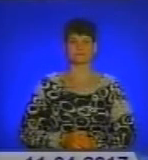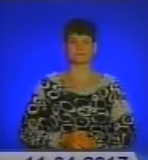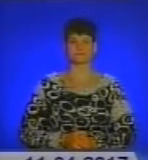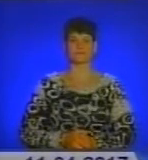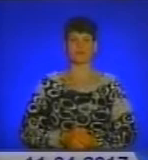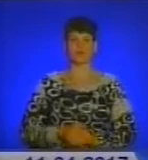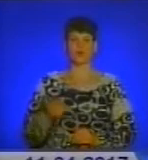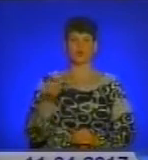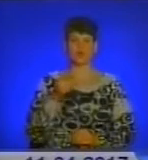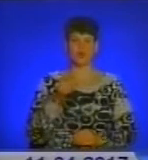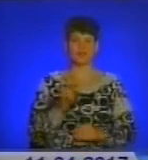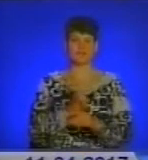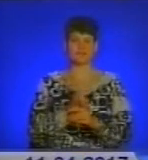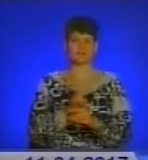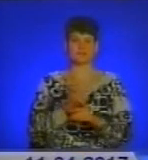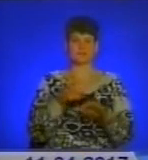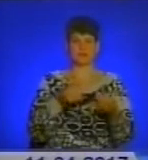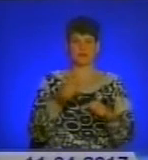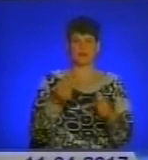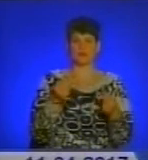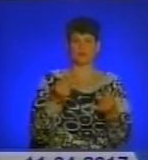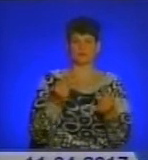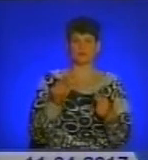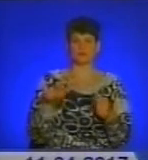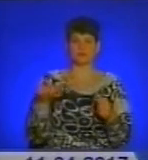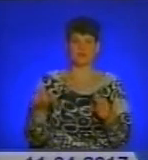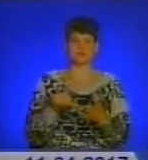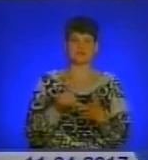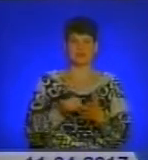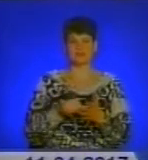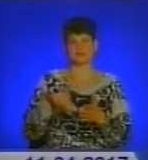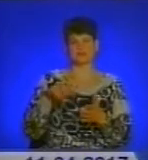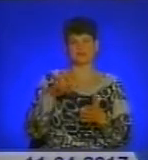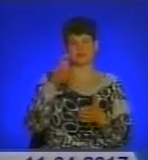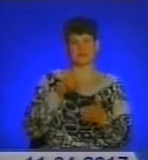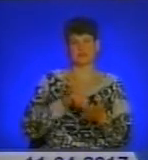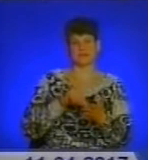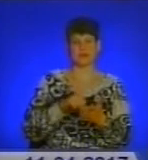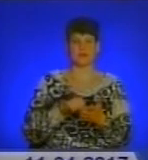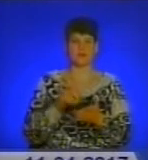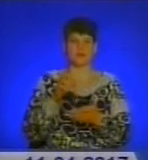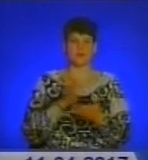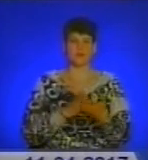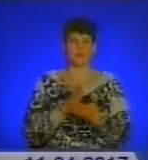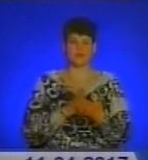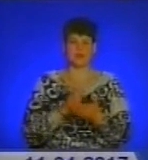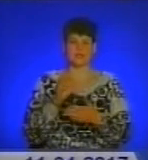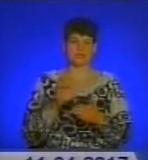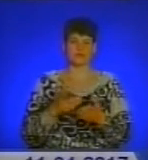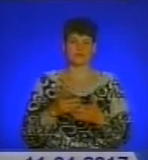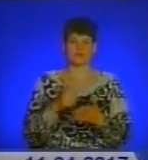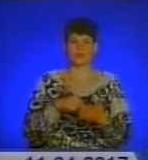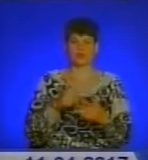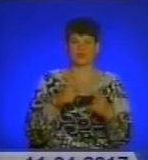У Тернополі аферисти виманюють кошти у людей, представляючись представниками комунальних служб. Лише за один день працівники міського відділу